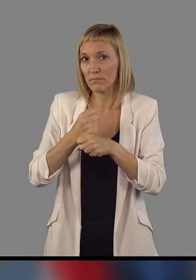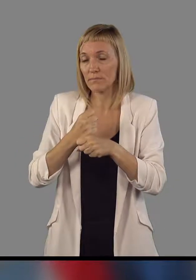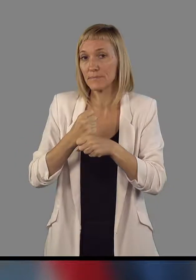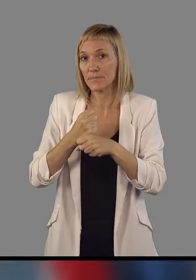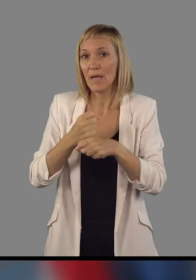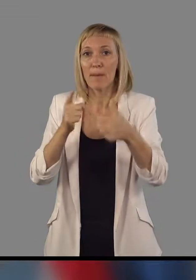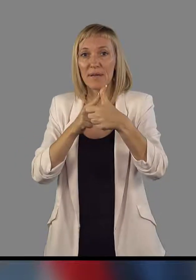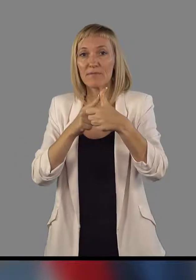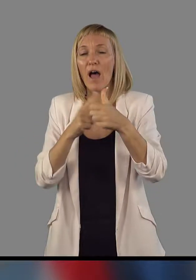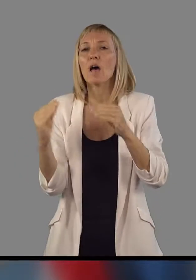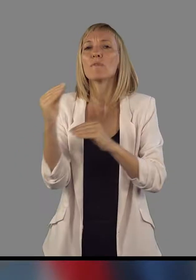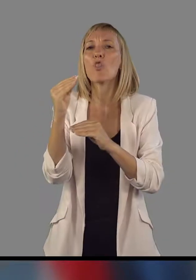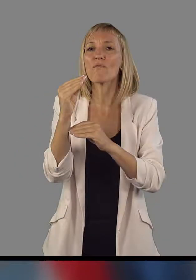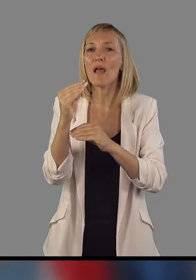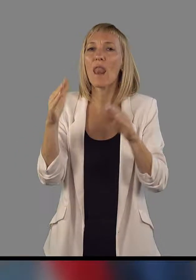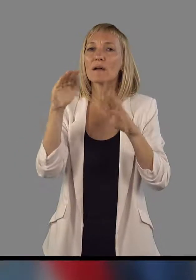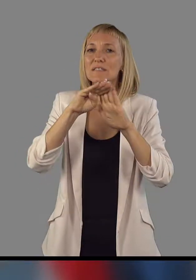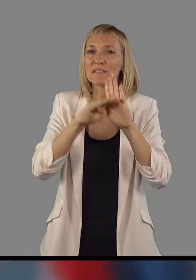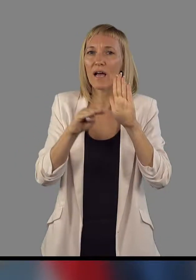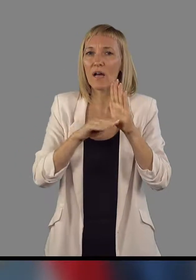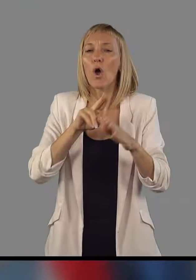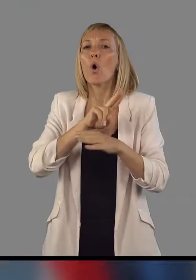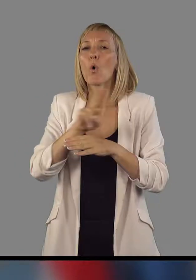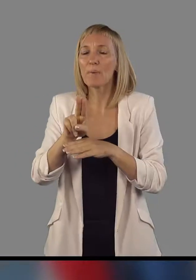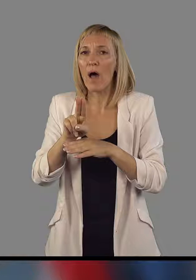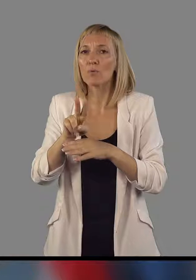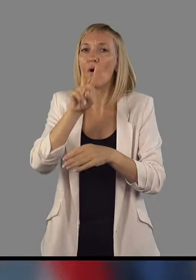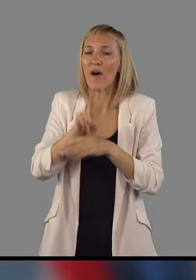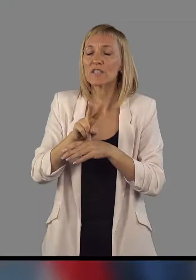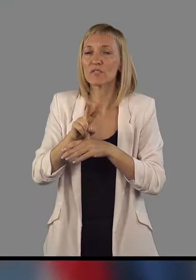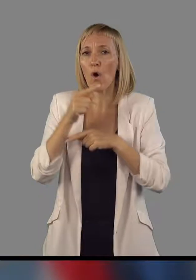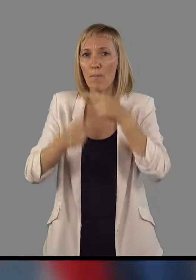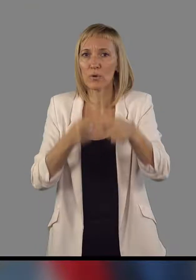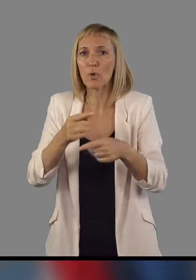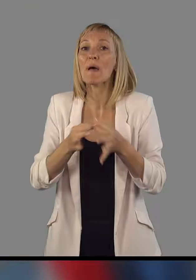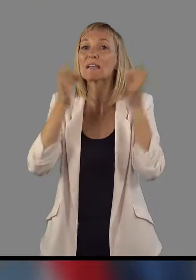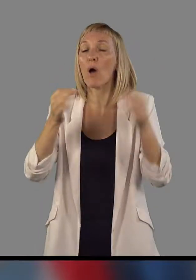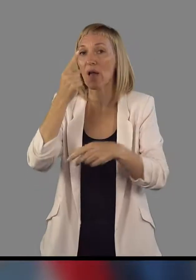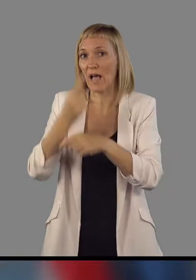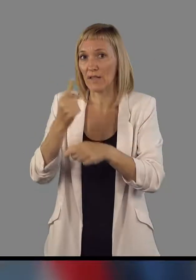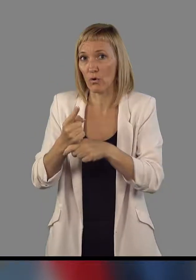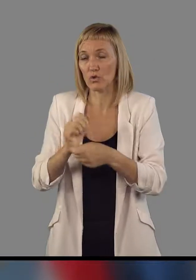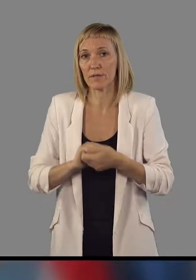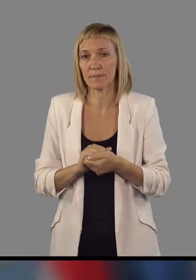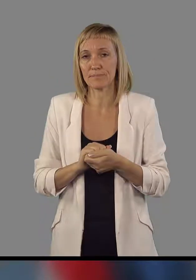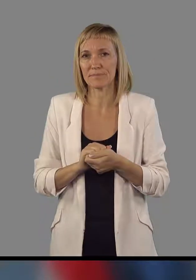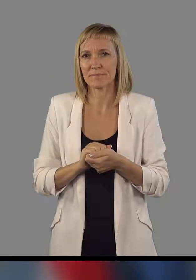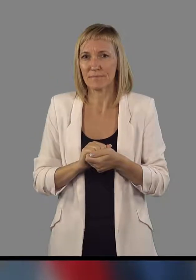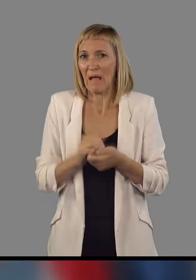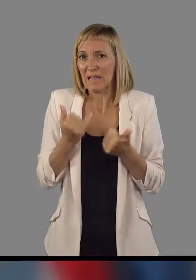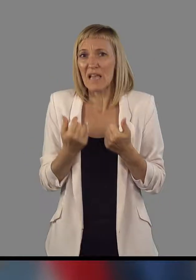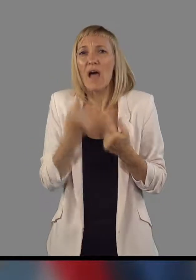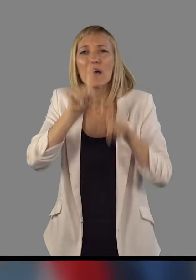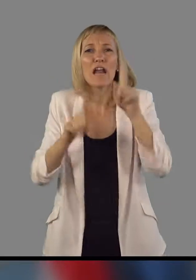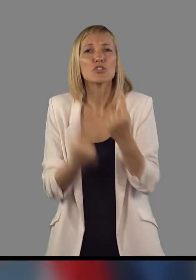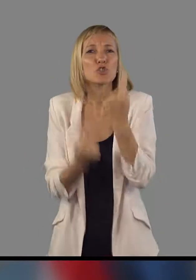je novela zakona o pravnem varstvu v postopkih javnega naročanja. Spričo